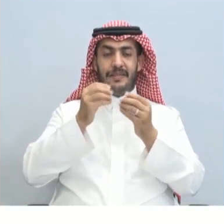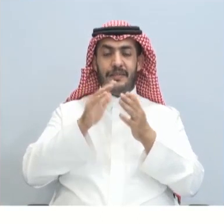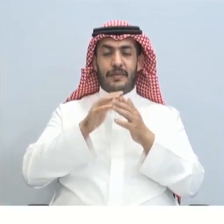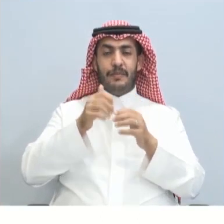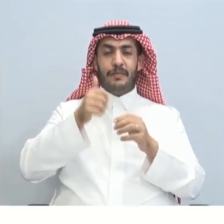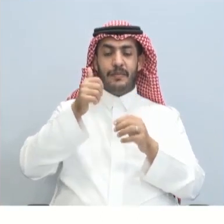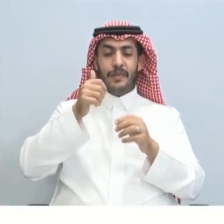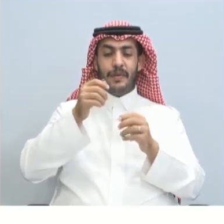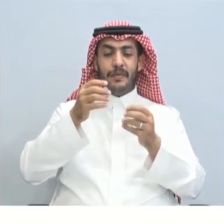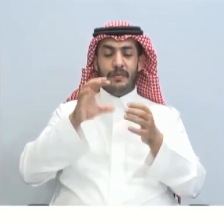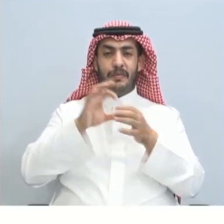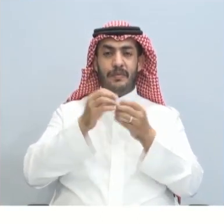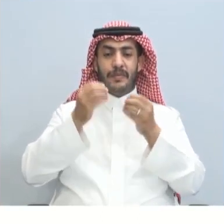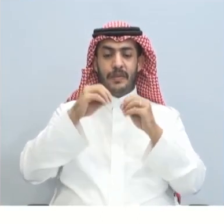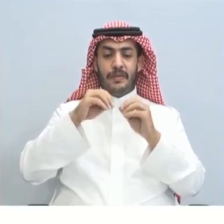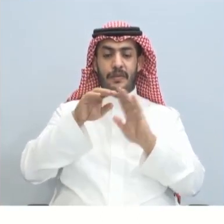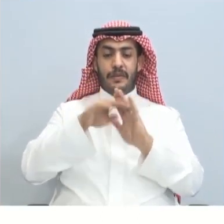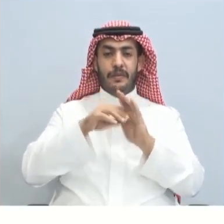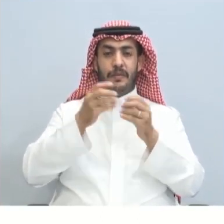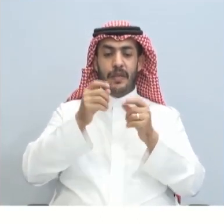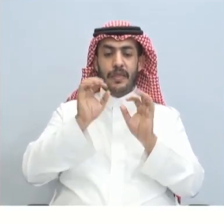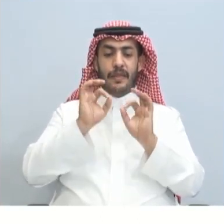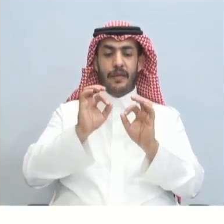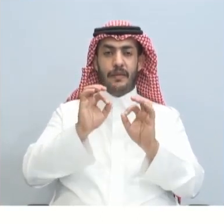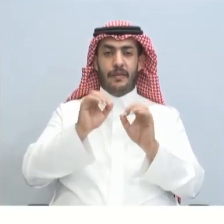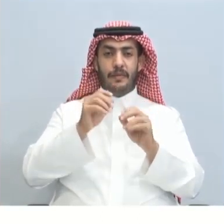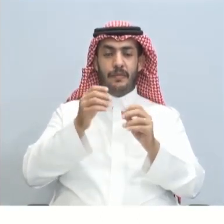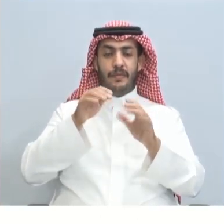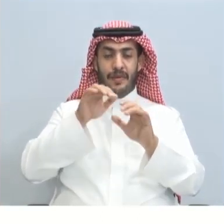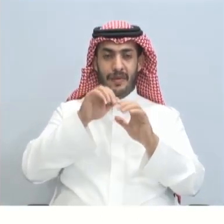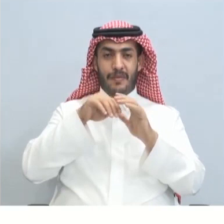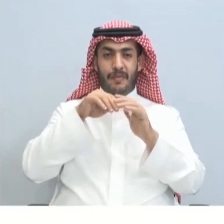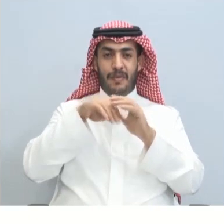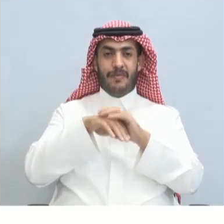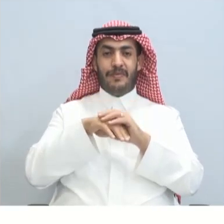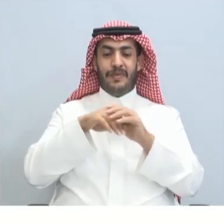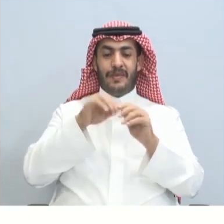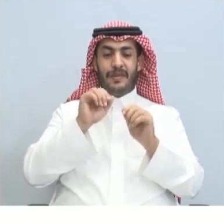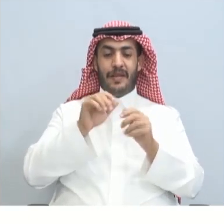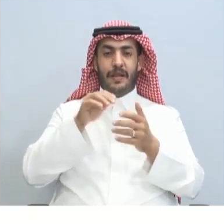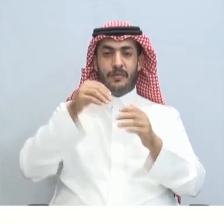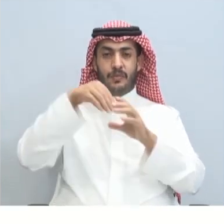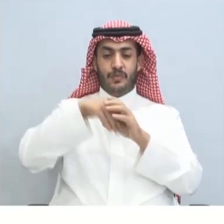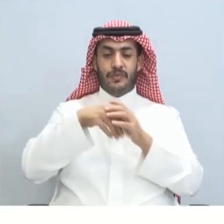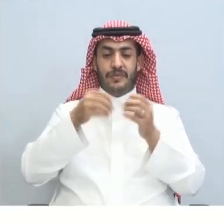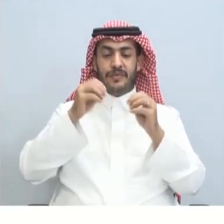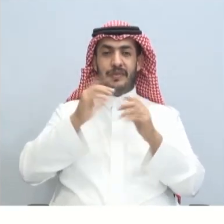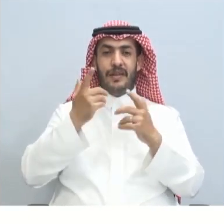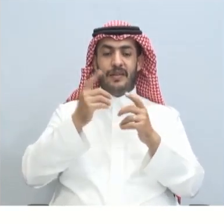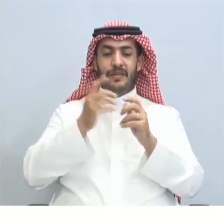الكهرومغناطيسيه المرتده من الموارد الطبيعيه المدفو في الاعماق